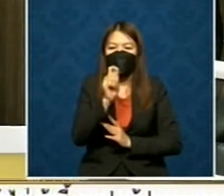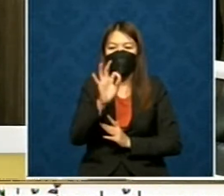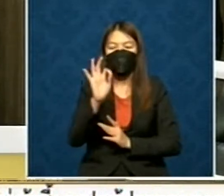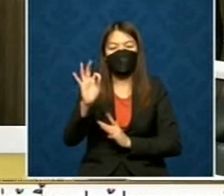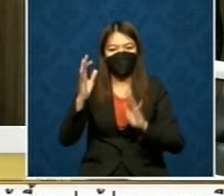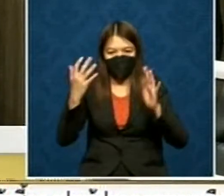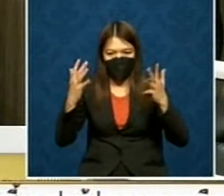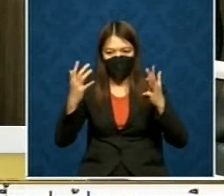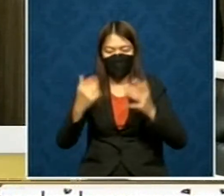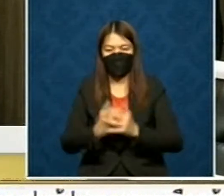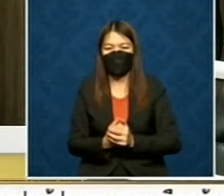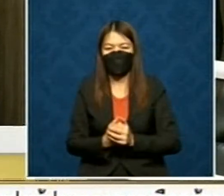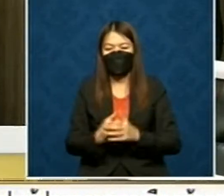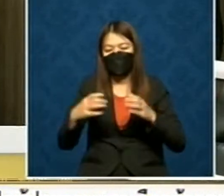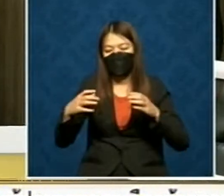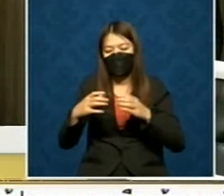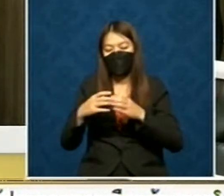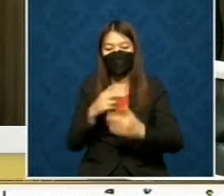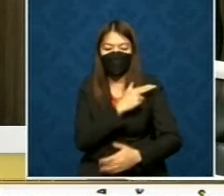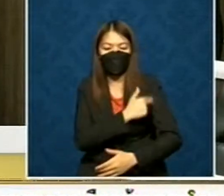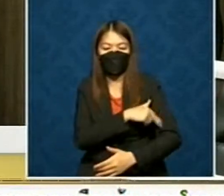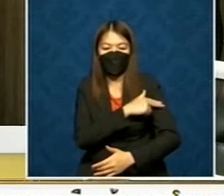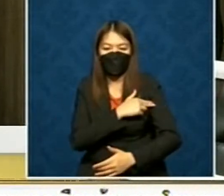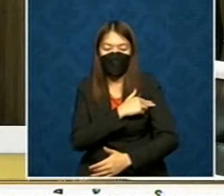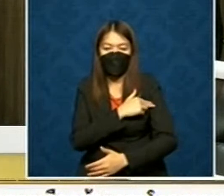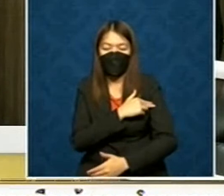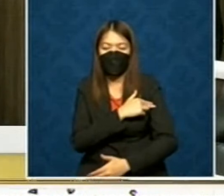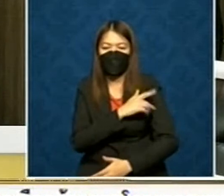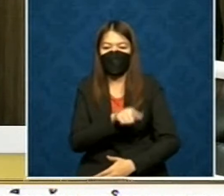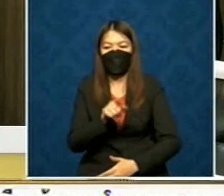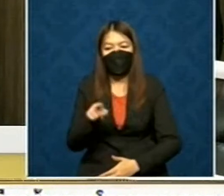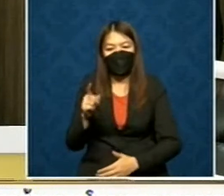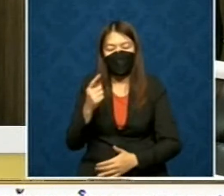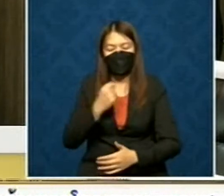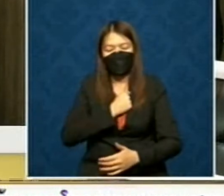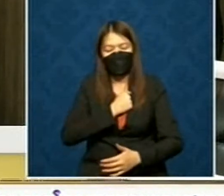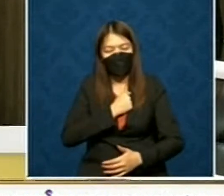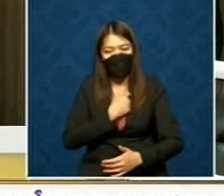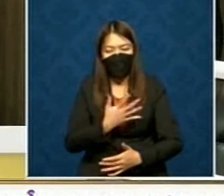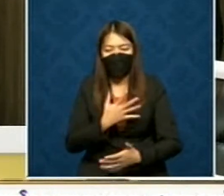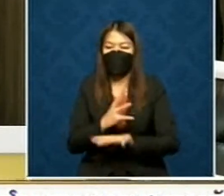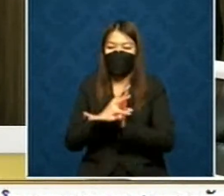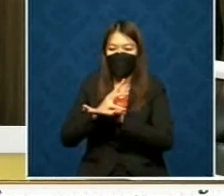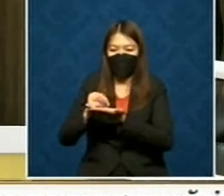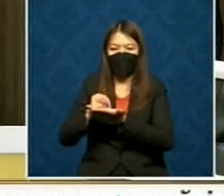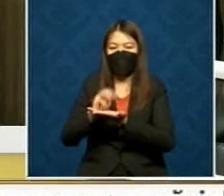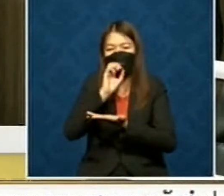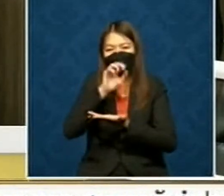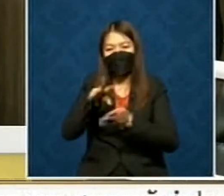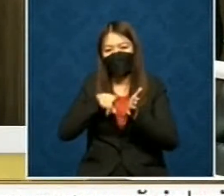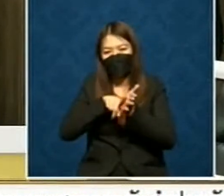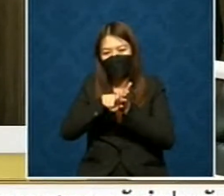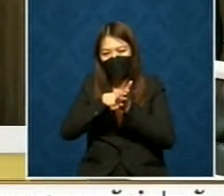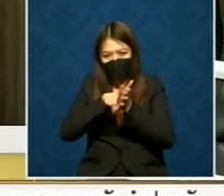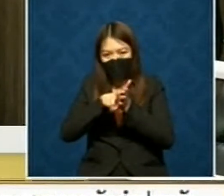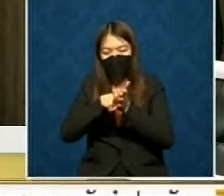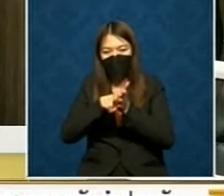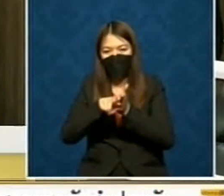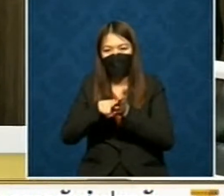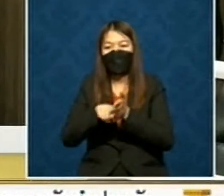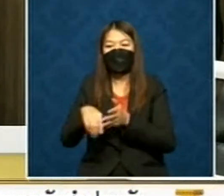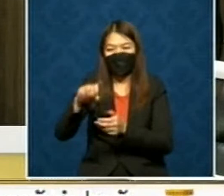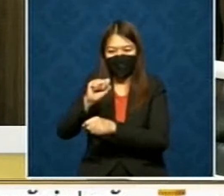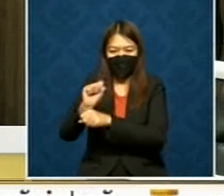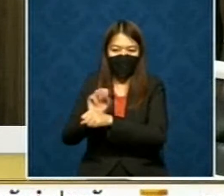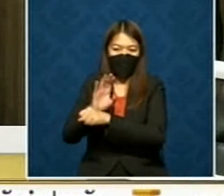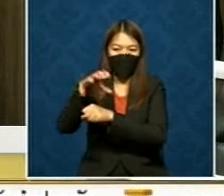พาคีคณะบดี คณะสัตวแพทยทนไม่ไวนะครัจๆไม่ใช่หน้าที่ของมหาวทยาลัยที่จะลายงานผลโลกเลยเปนหน้าที่ของสถา